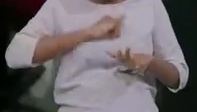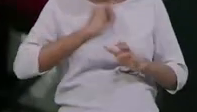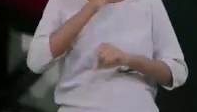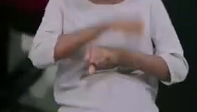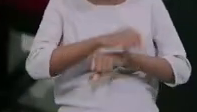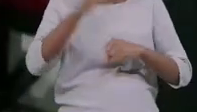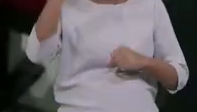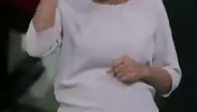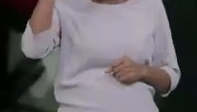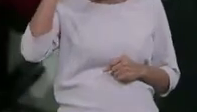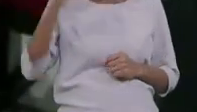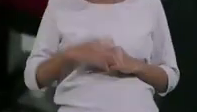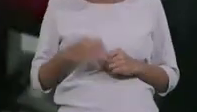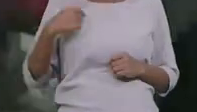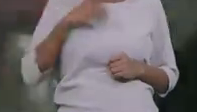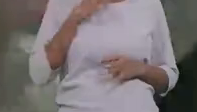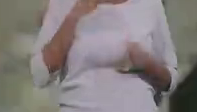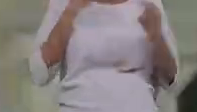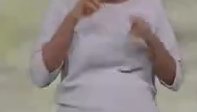Je triomphe de Satan.